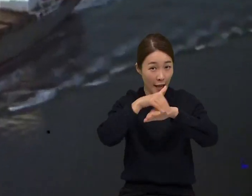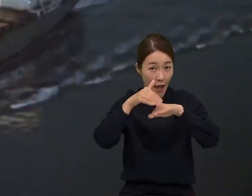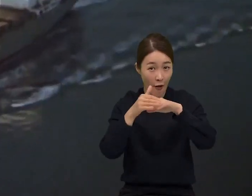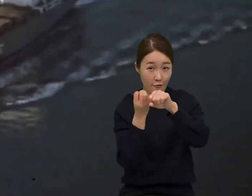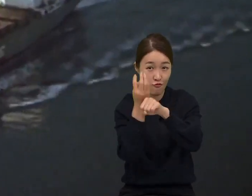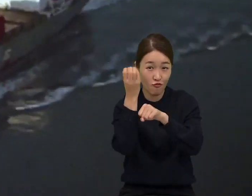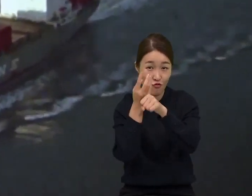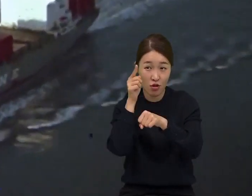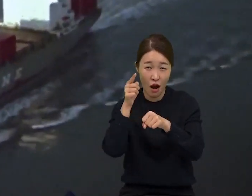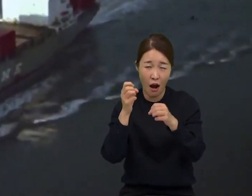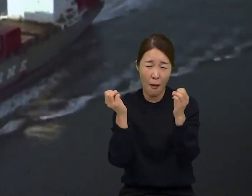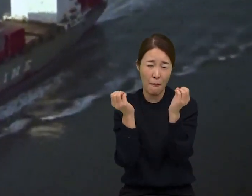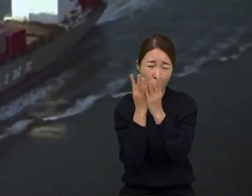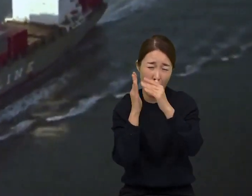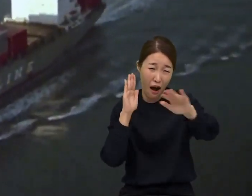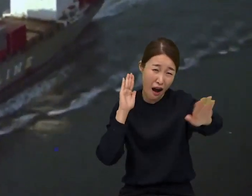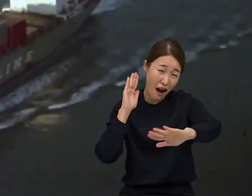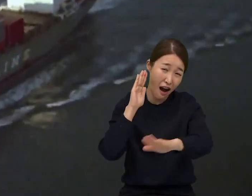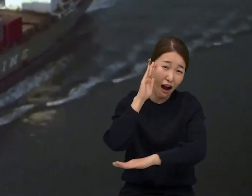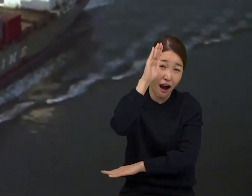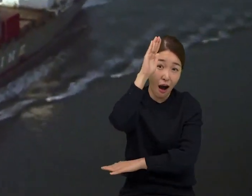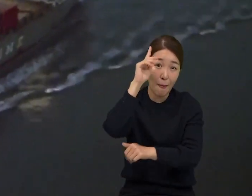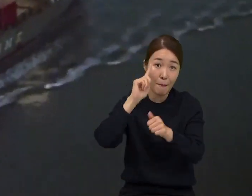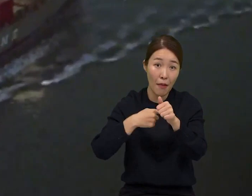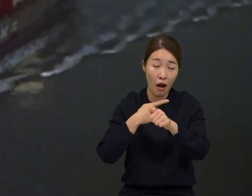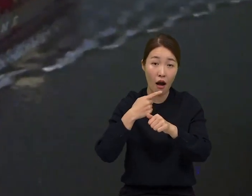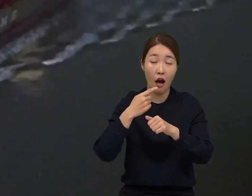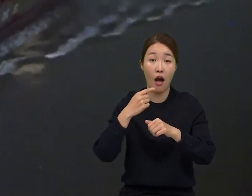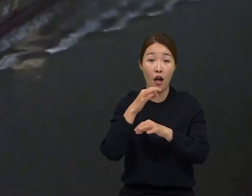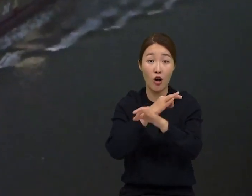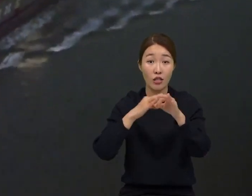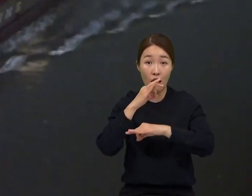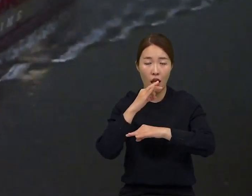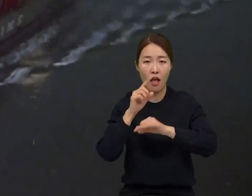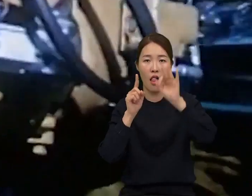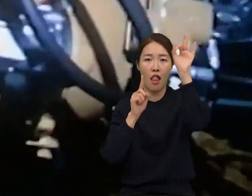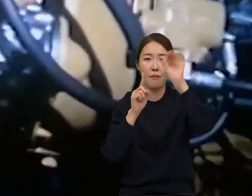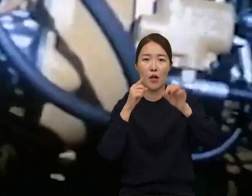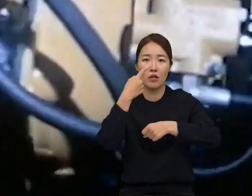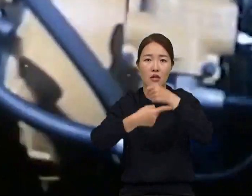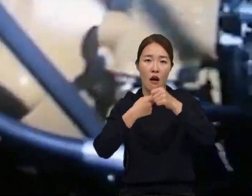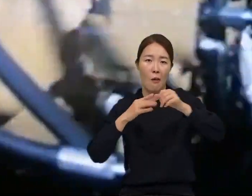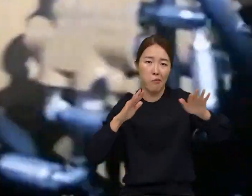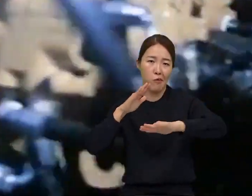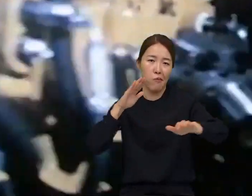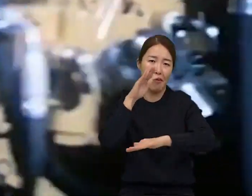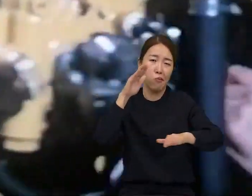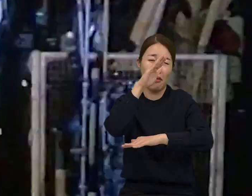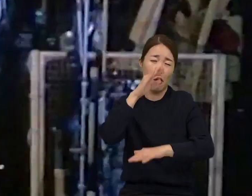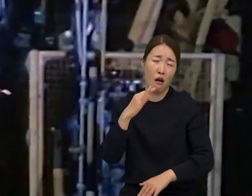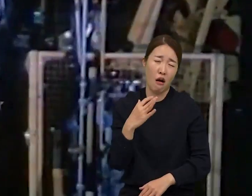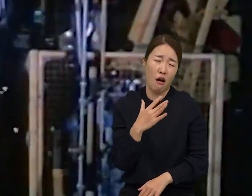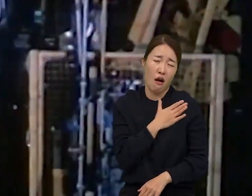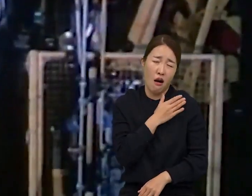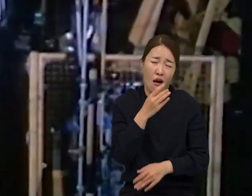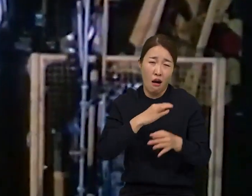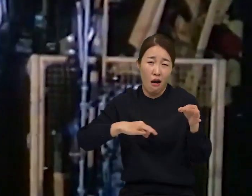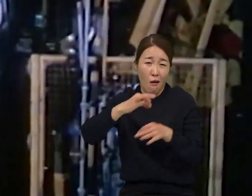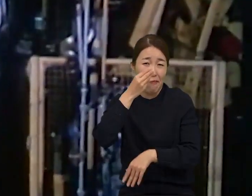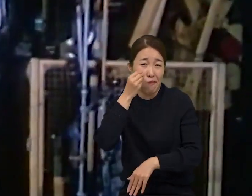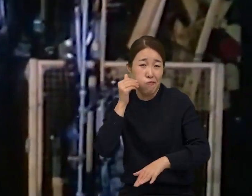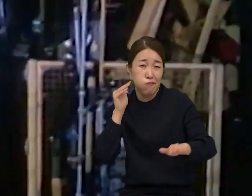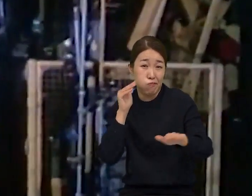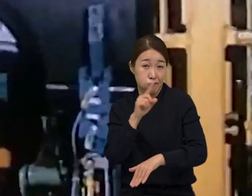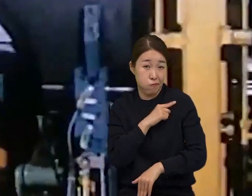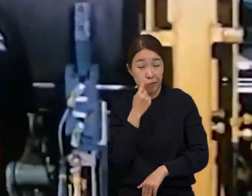힘입어 경제 성장률은 매년 11%를 넘었다. 이 호황기에 가장 두각을 나타낸 산업은